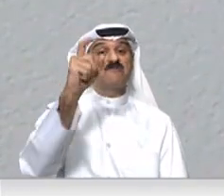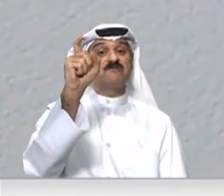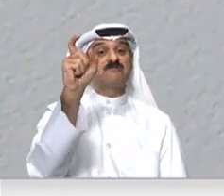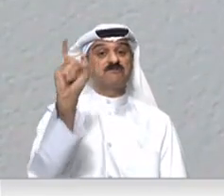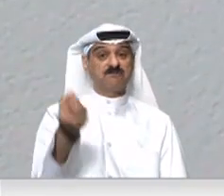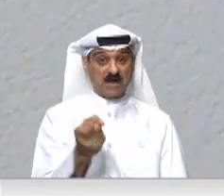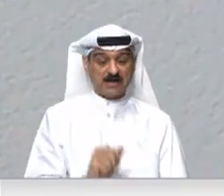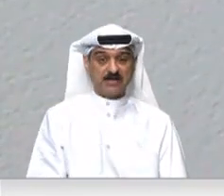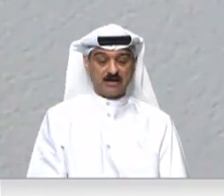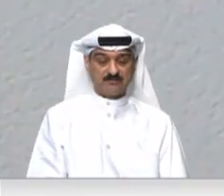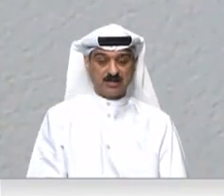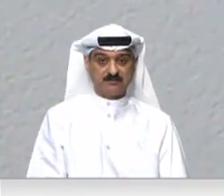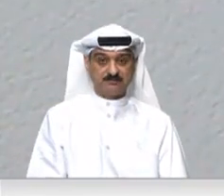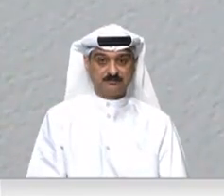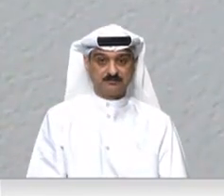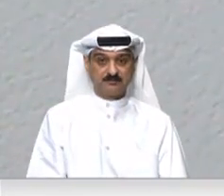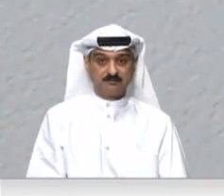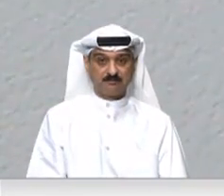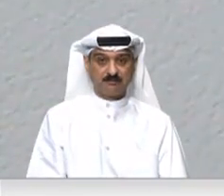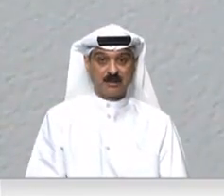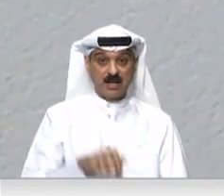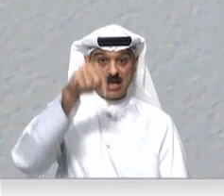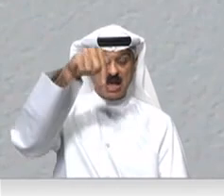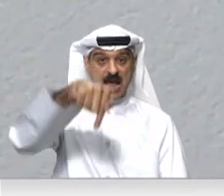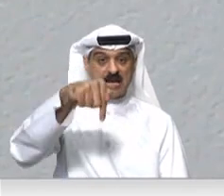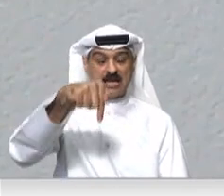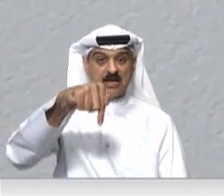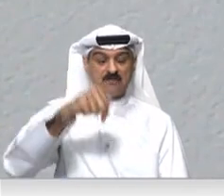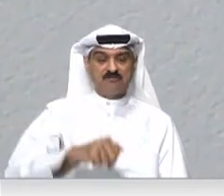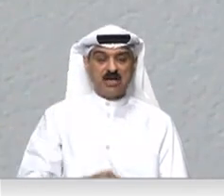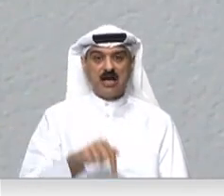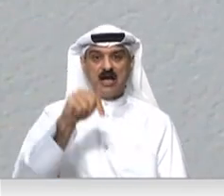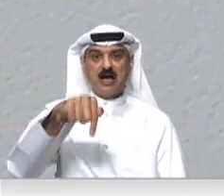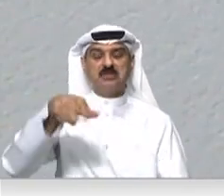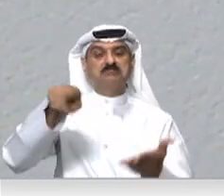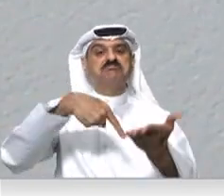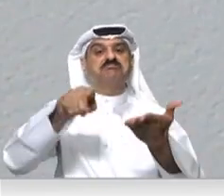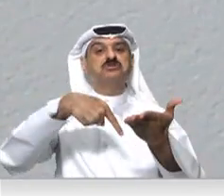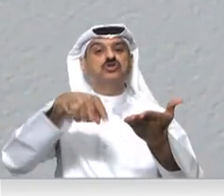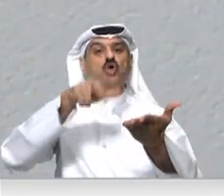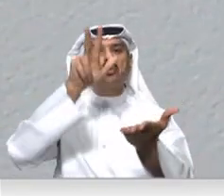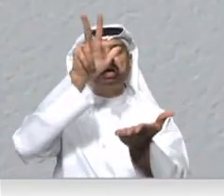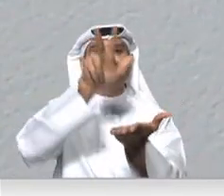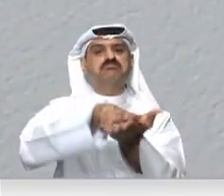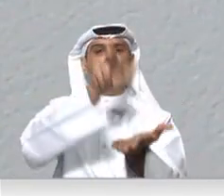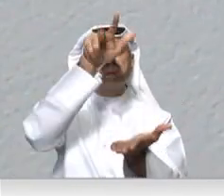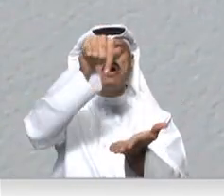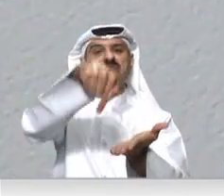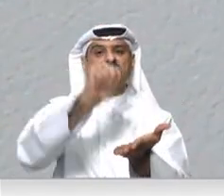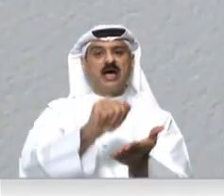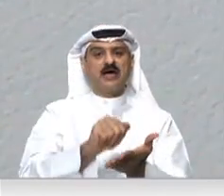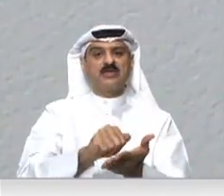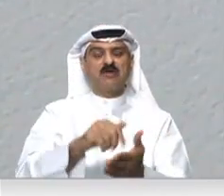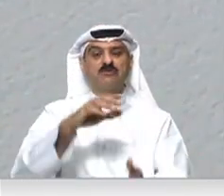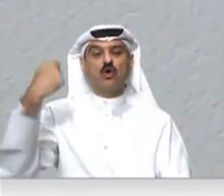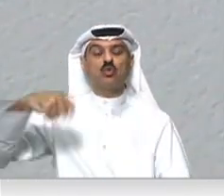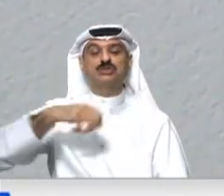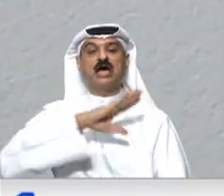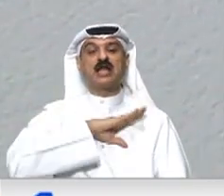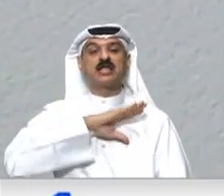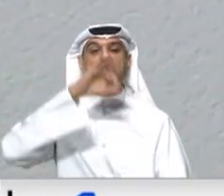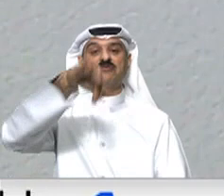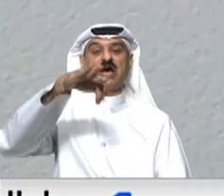نحن عن قوات كانت غير نظامية، الآن هي قامت بتوقيع عقد نظامي مع وزارة الدفاع الروسية، وبالتالي هي